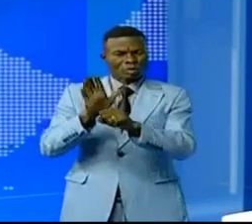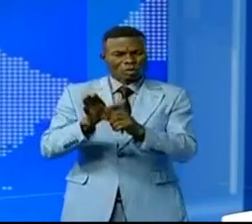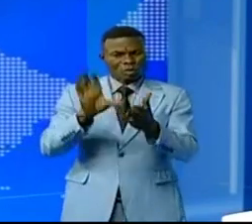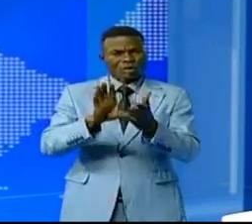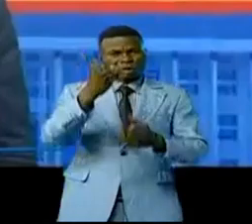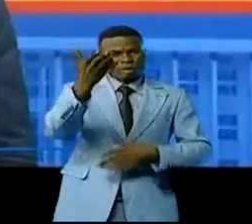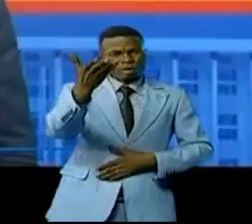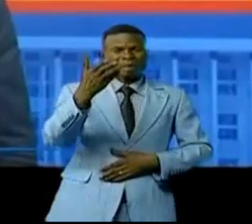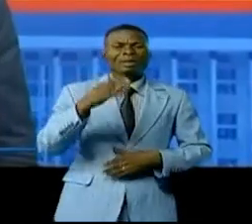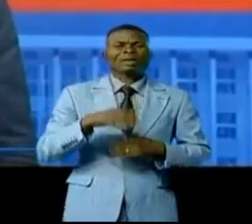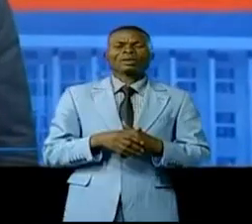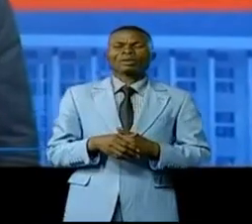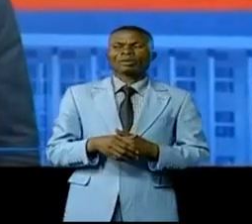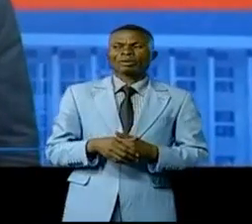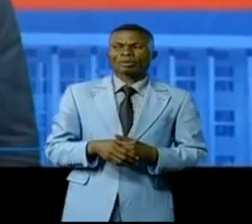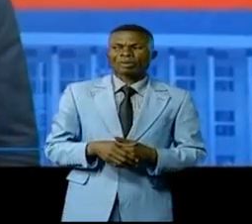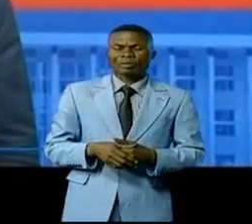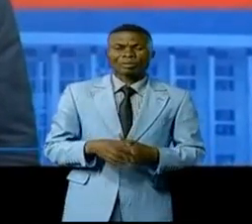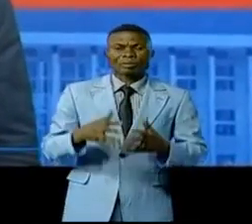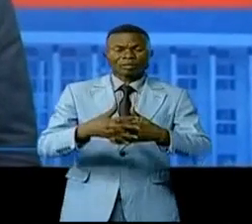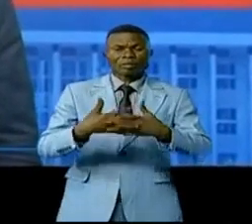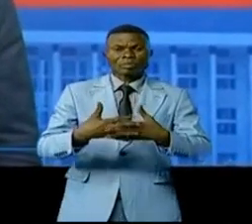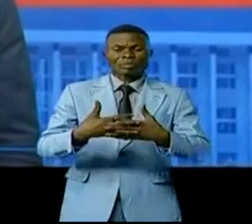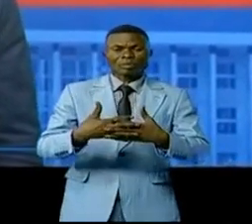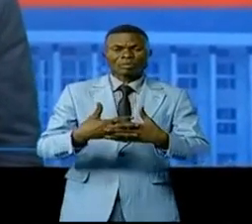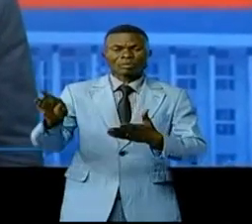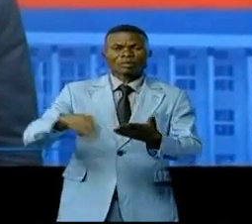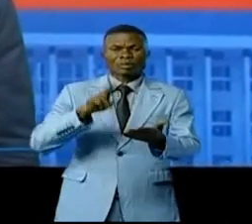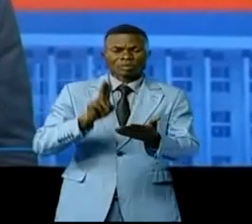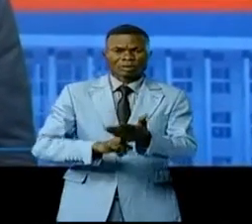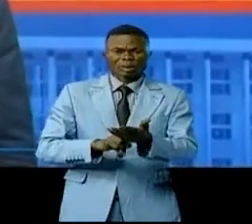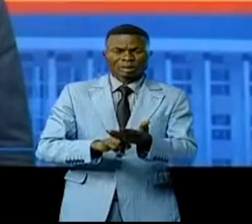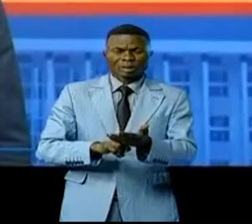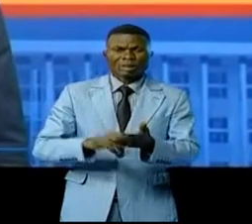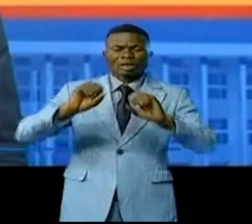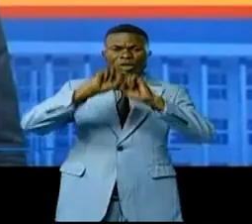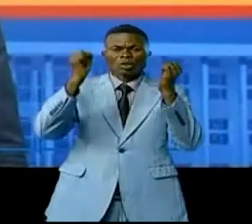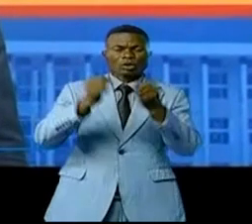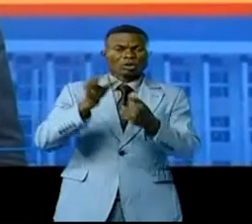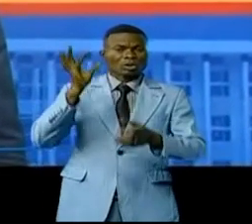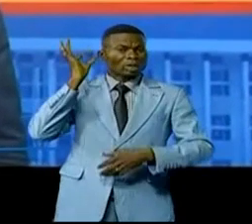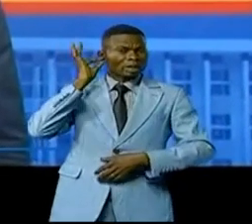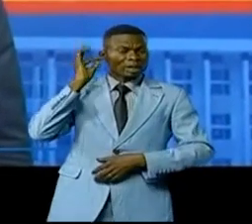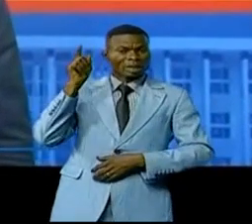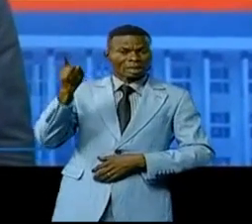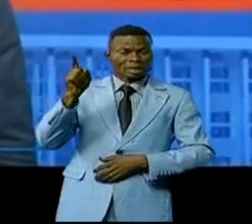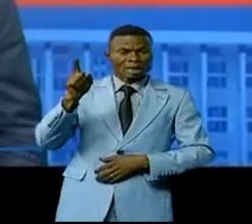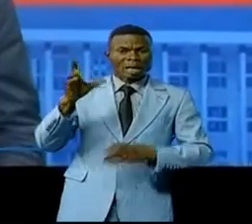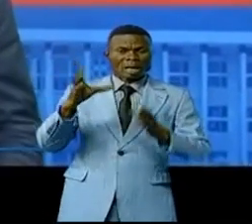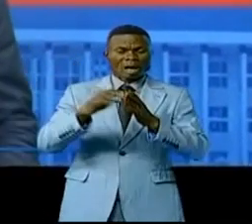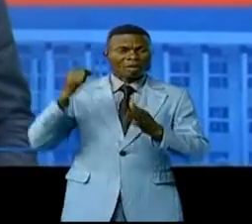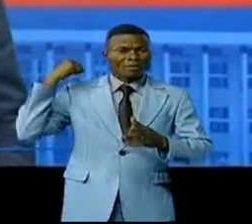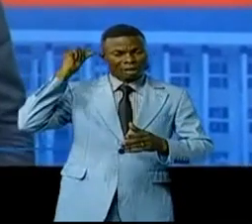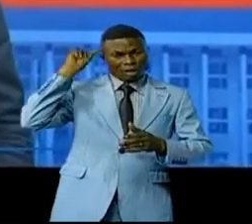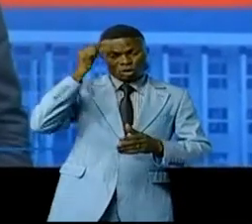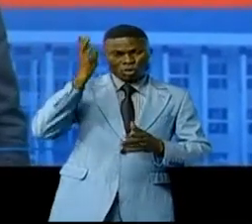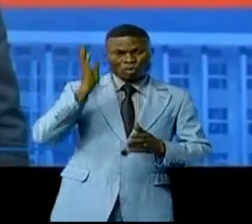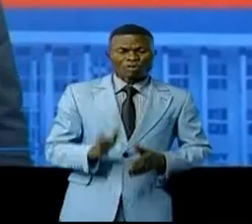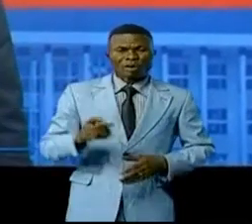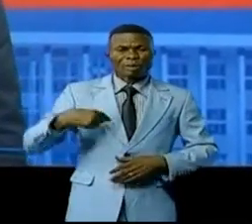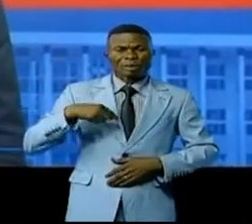Sylvie Mouembo. Le partenariat signé entre Ethiopian Airlines et notre gouvernement a